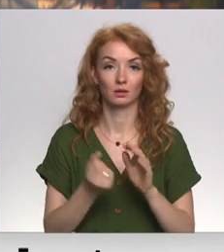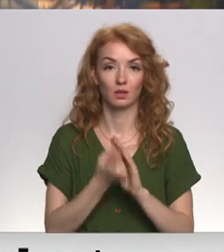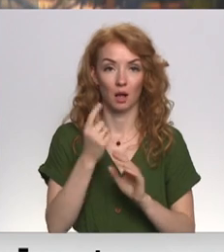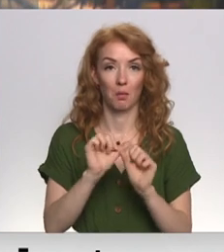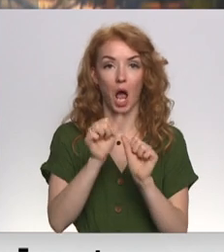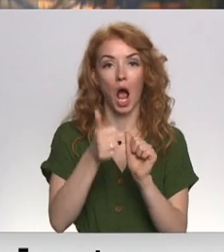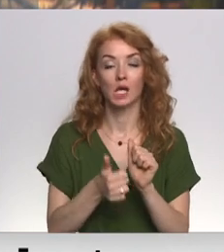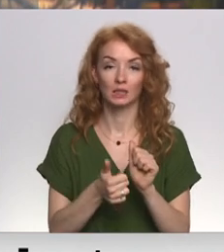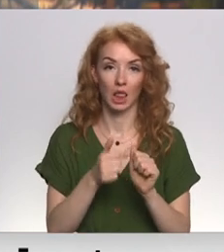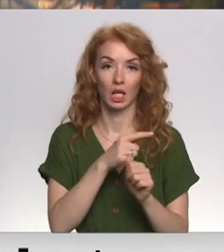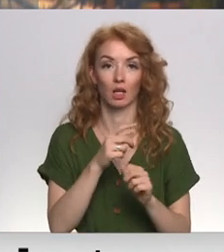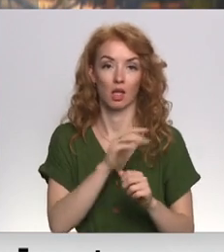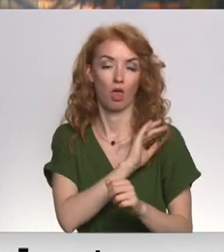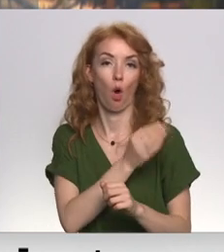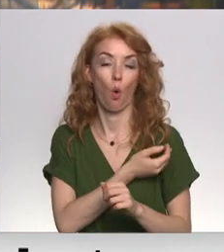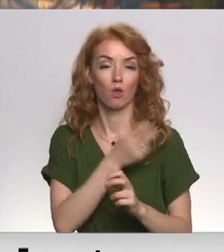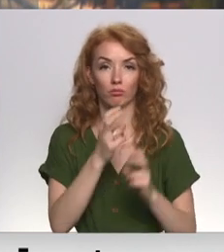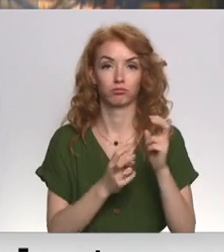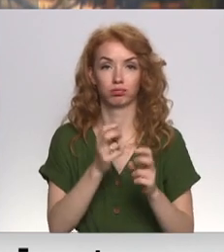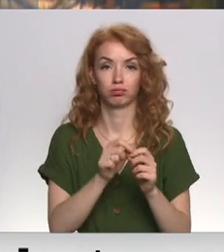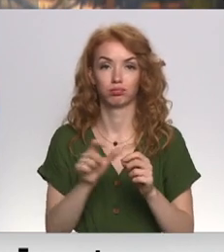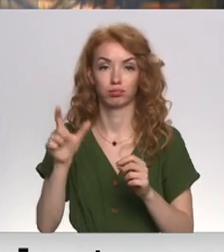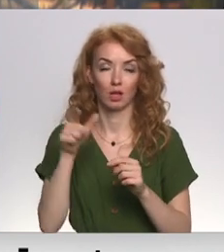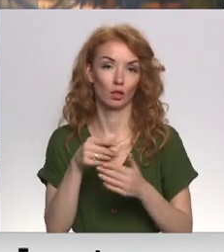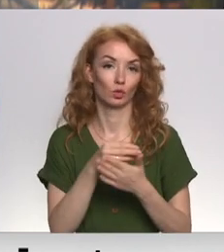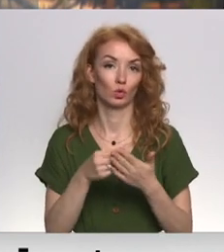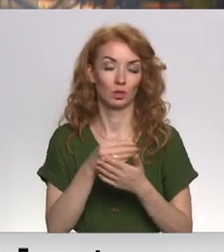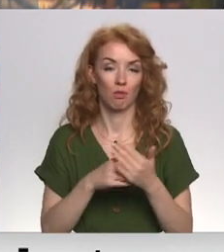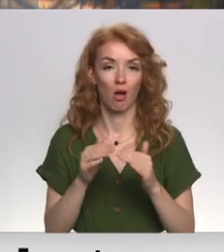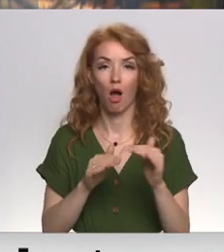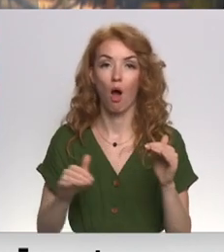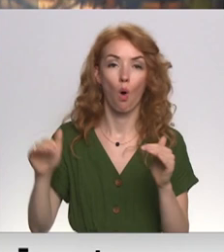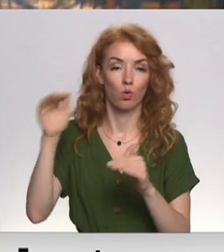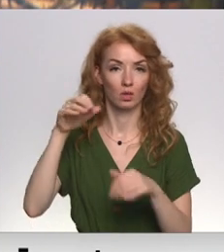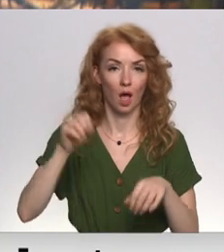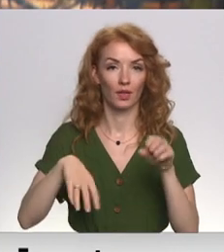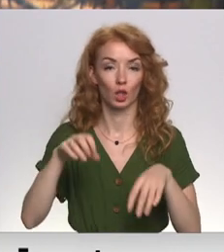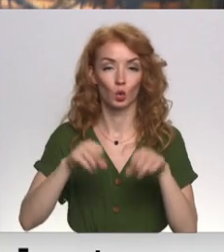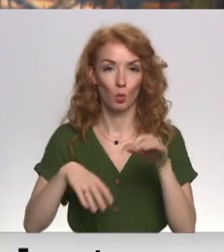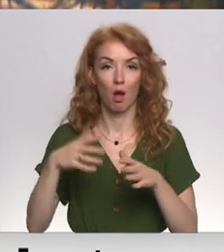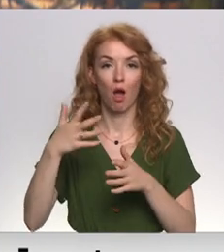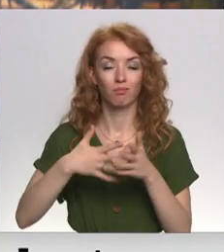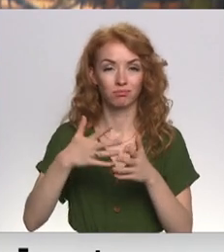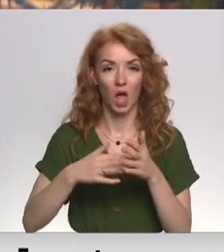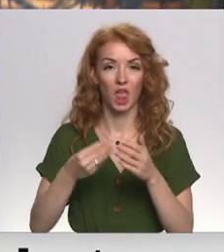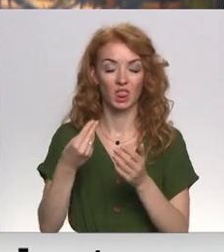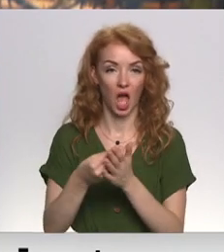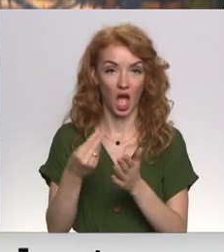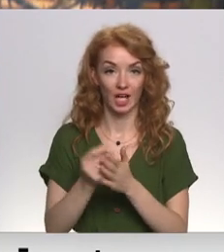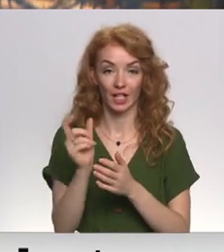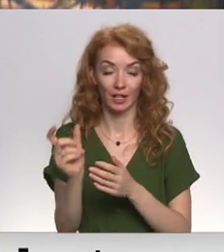palielinot rūpnīcu jaudas. Un tas varētu atsaukties uz nesamērīgi augstiem atkritumu apsaimniekošanas tarifiem.